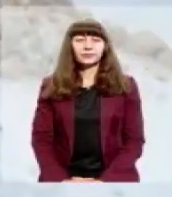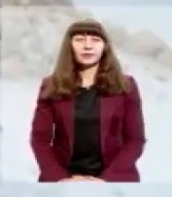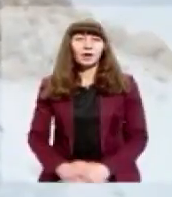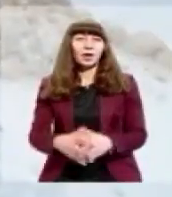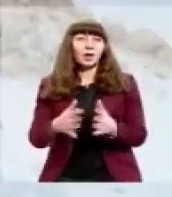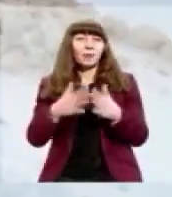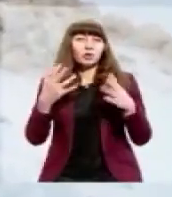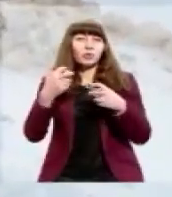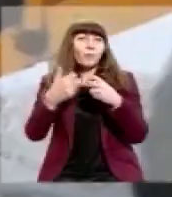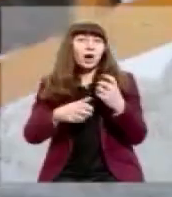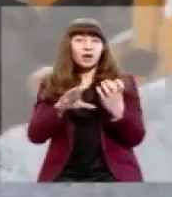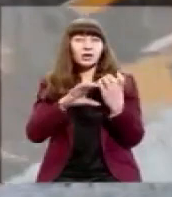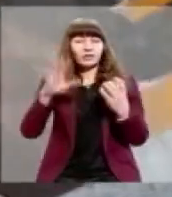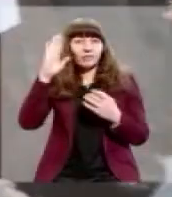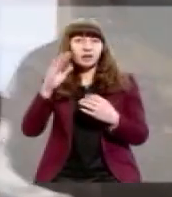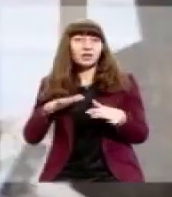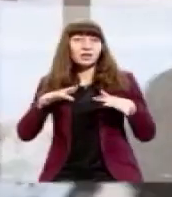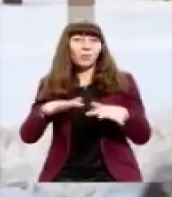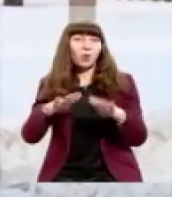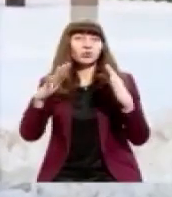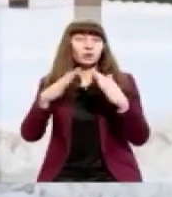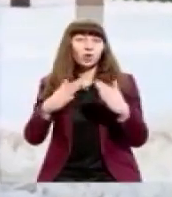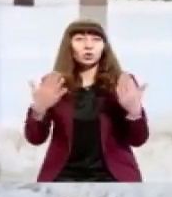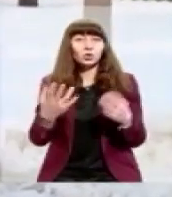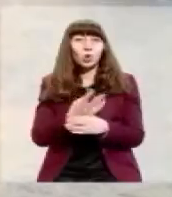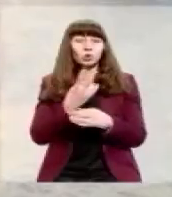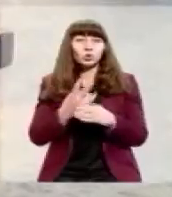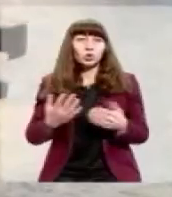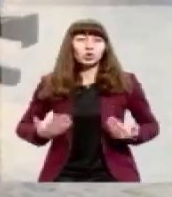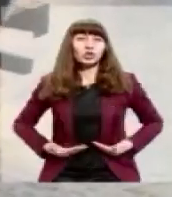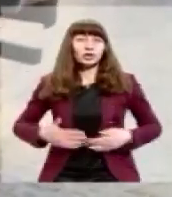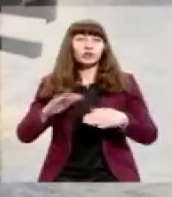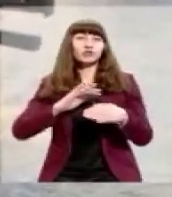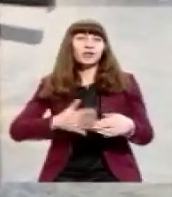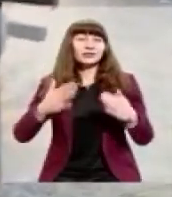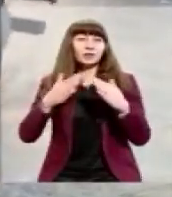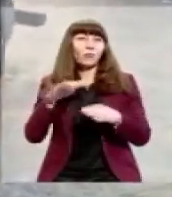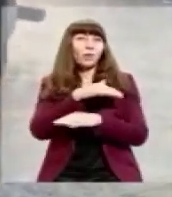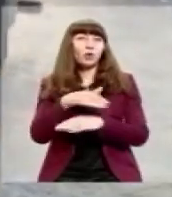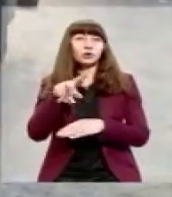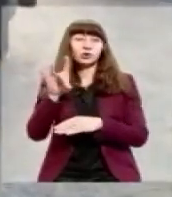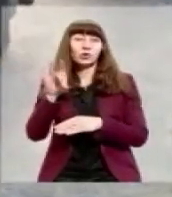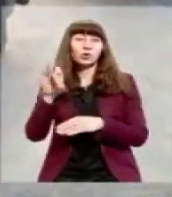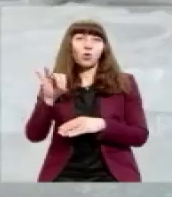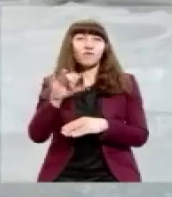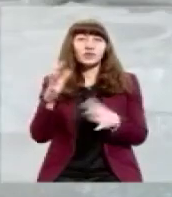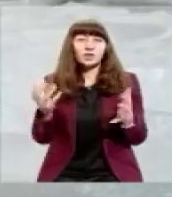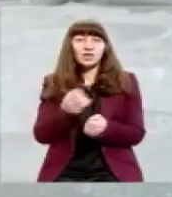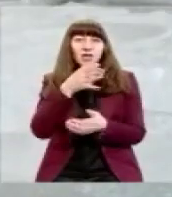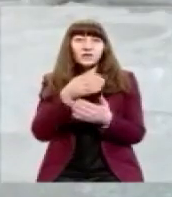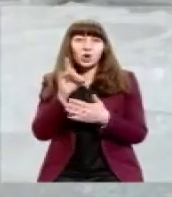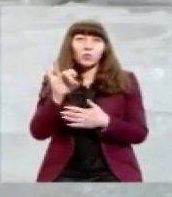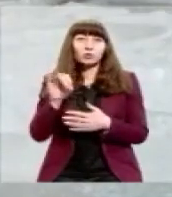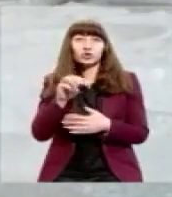Серьезный порыв, вода оказалась в домах. Ночью жители частного сектора по улице Летунова спасали свое имущество. Что